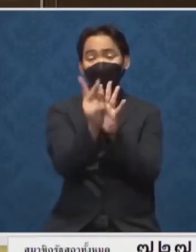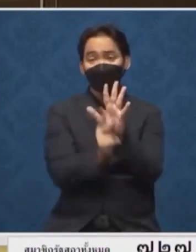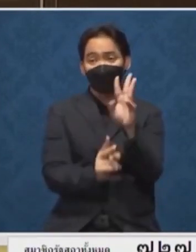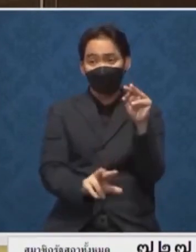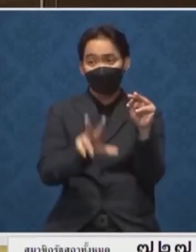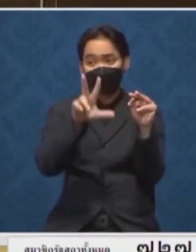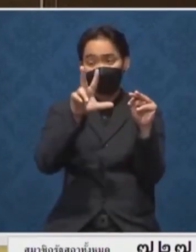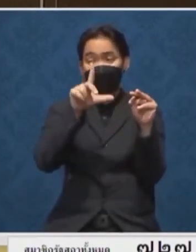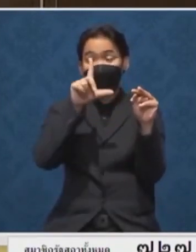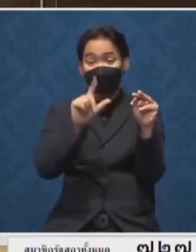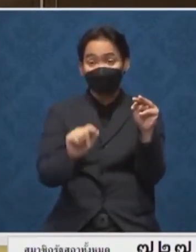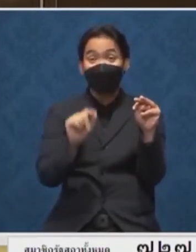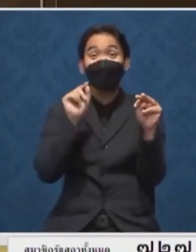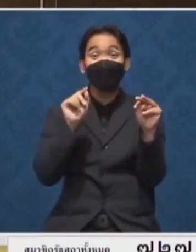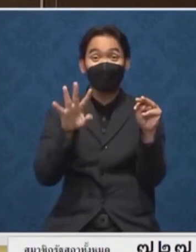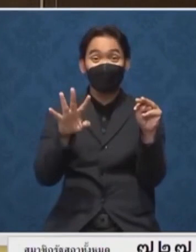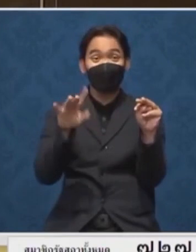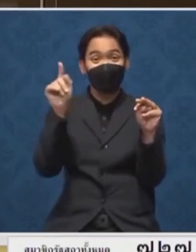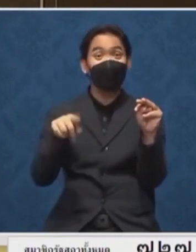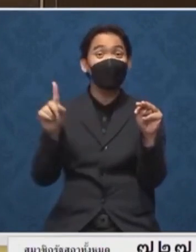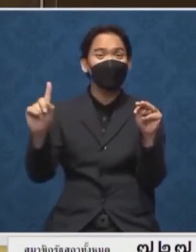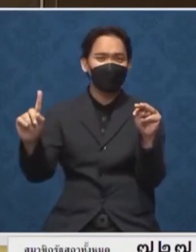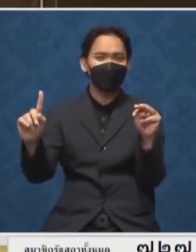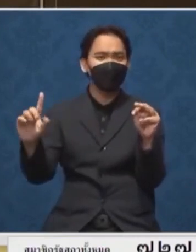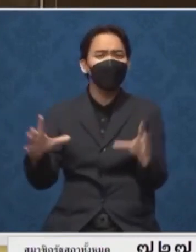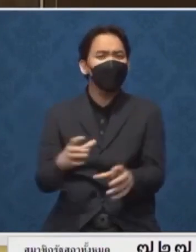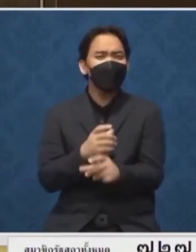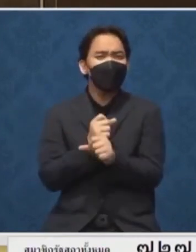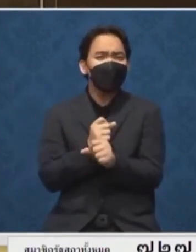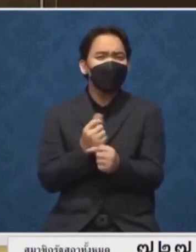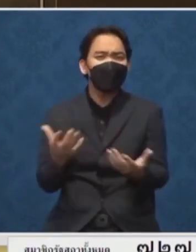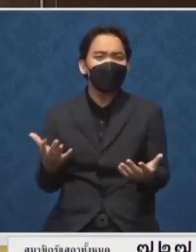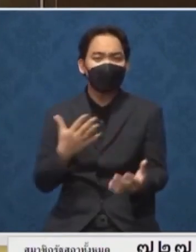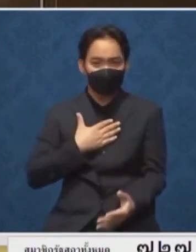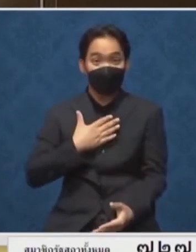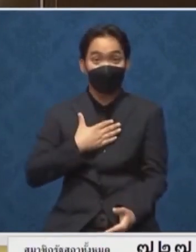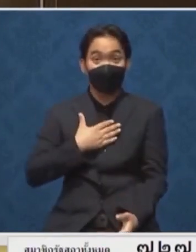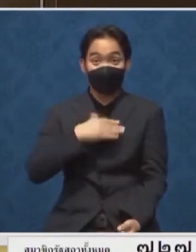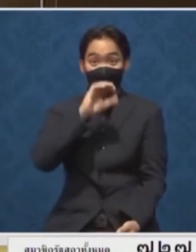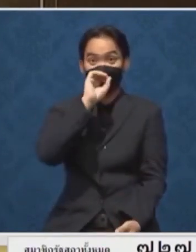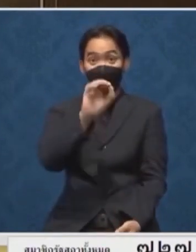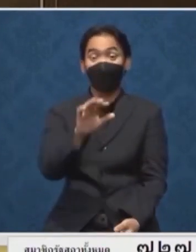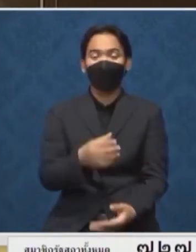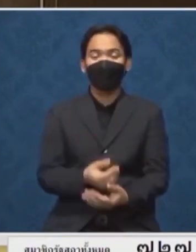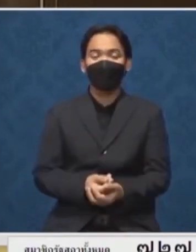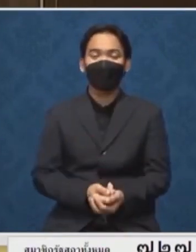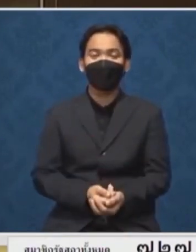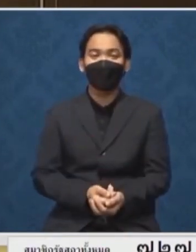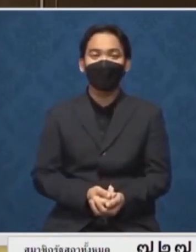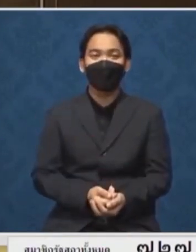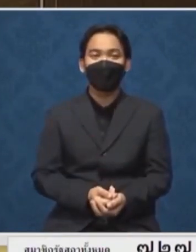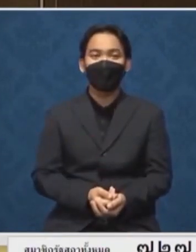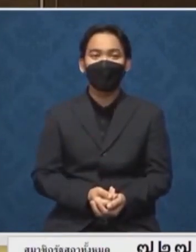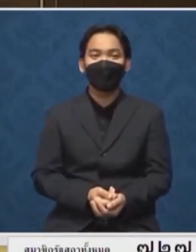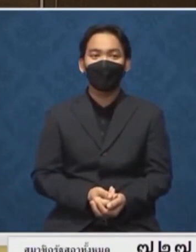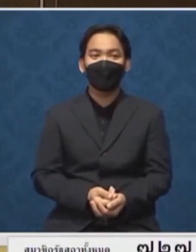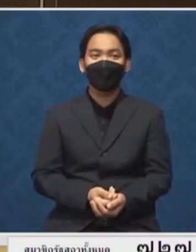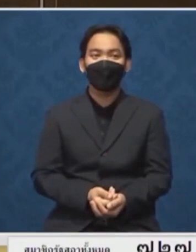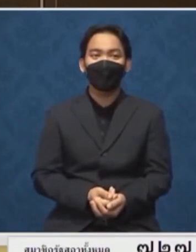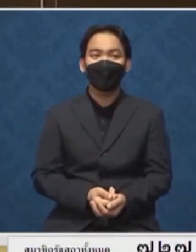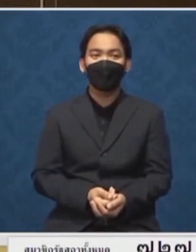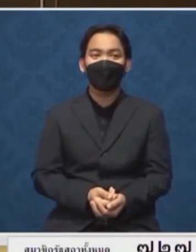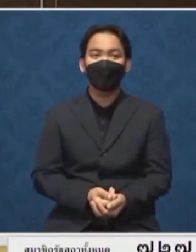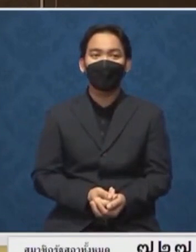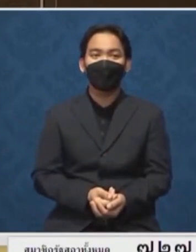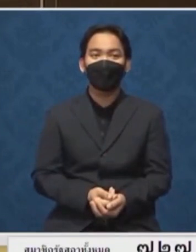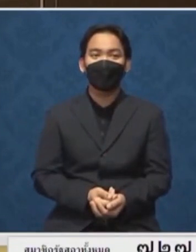24/1จะลงมติอย่างไรนะครับรอให้ท่านสมาชิกเข้ามาครบถ้วน